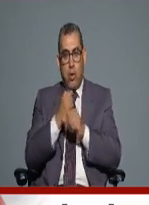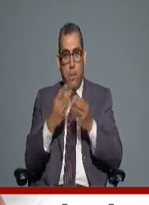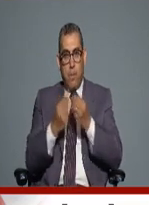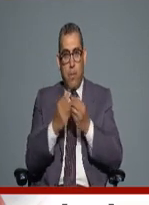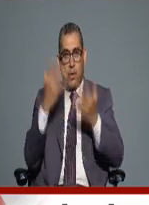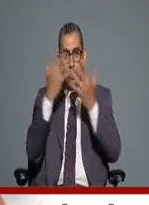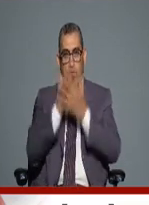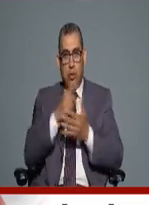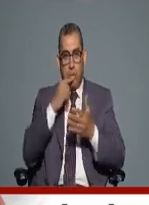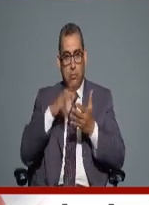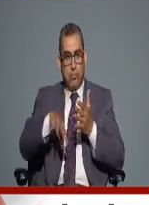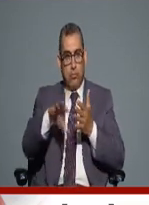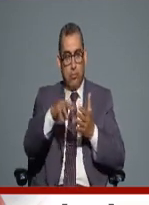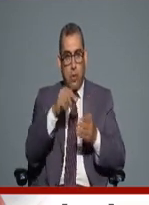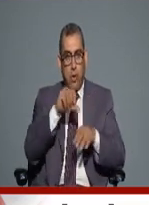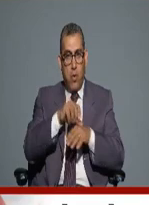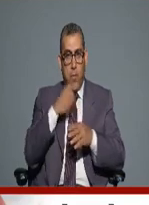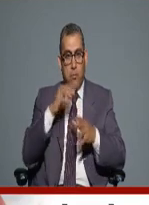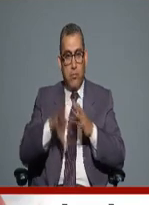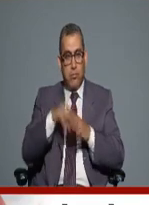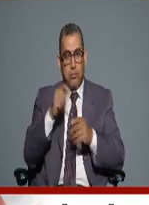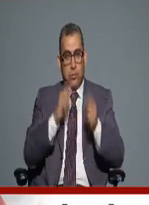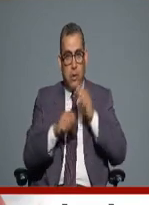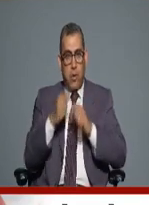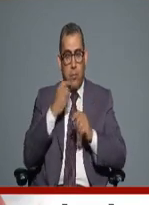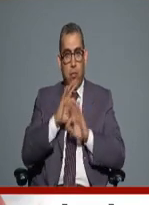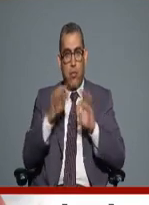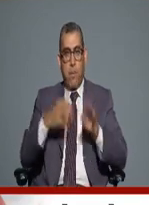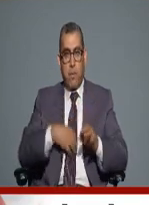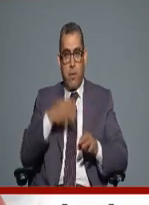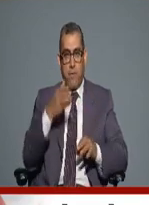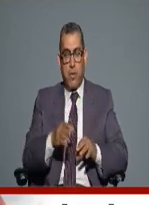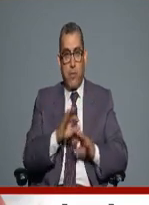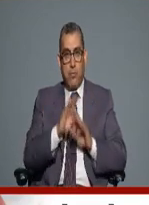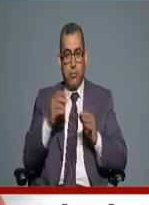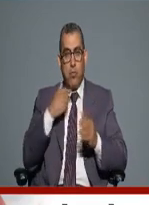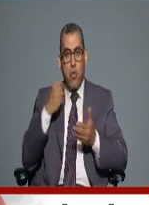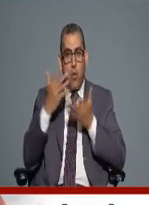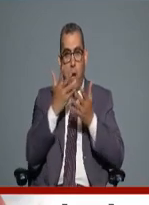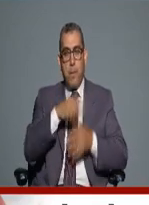الوطنية في تنفيذ وتصميم وإنتاج بعض القطع. كل ده كلفنا